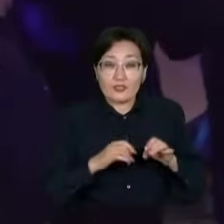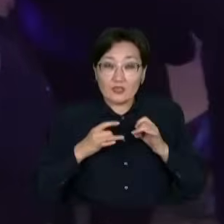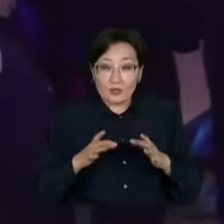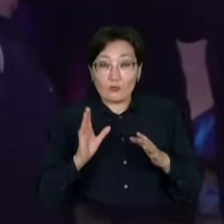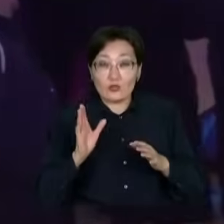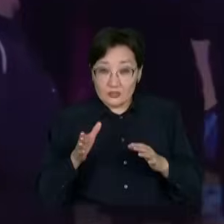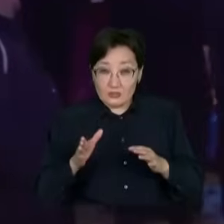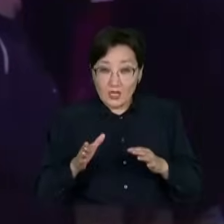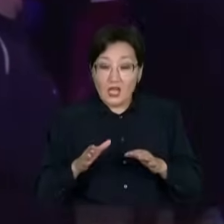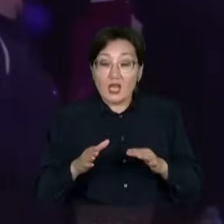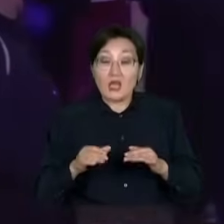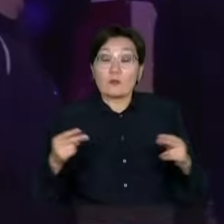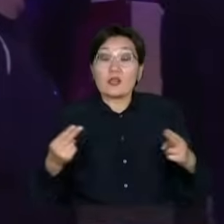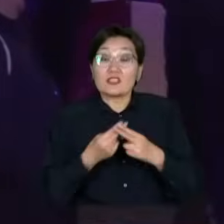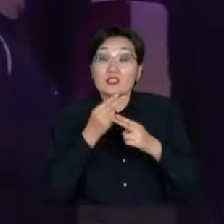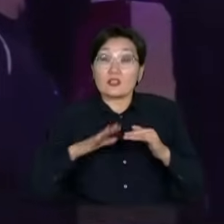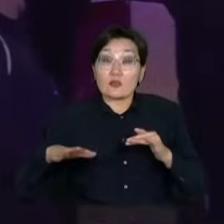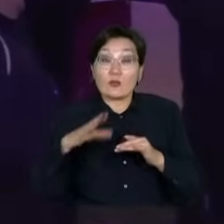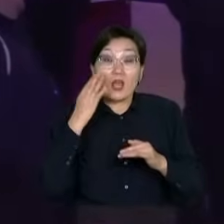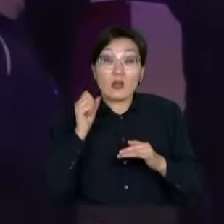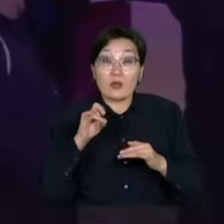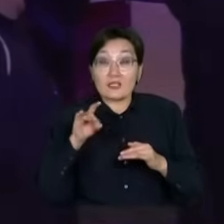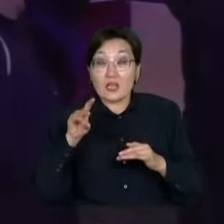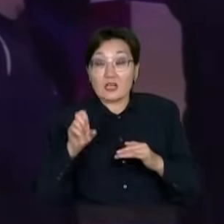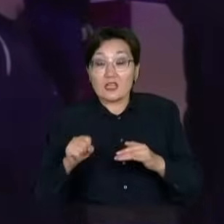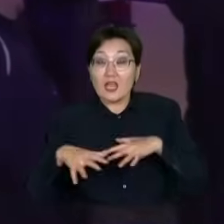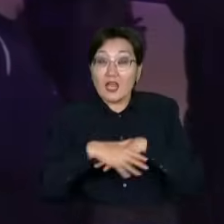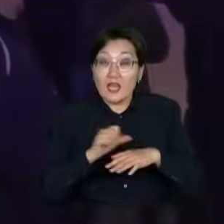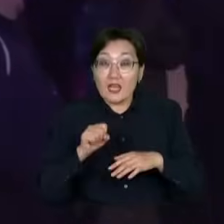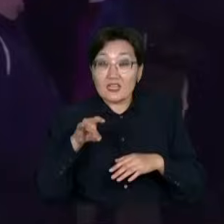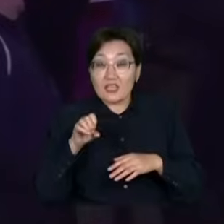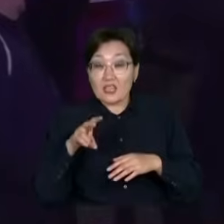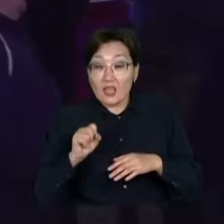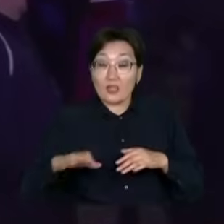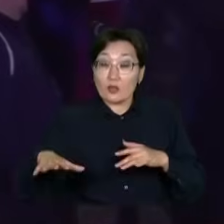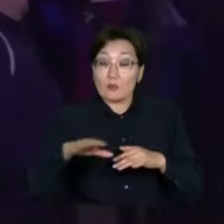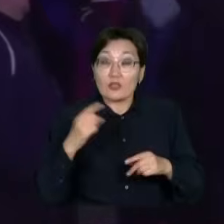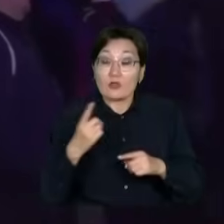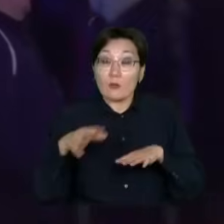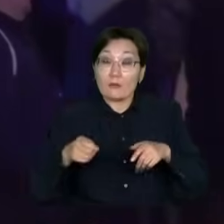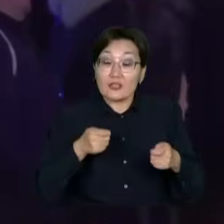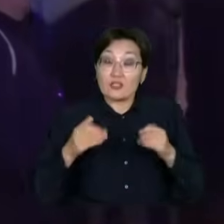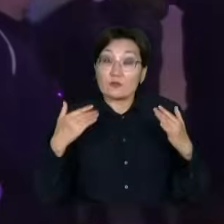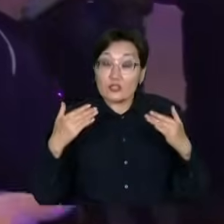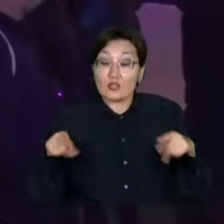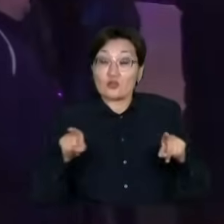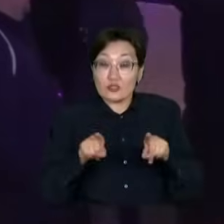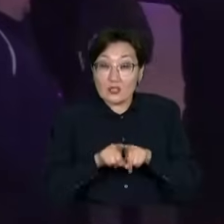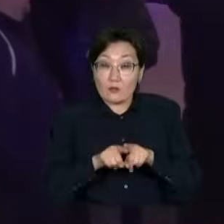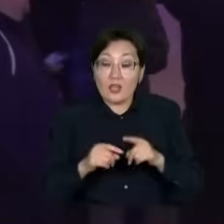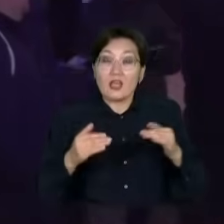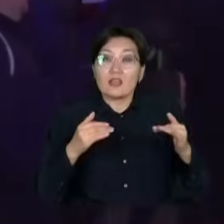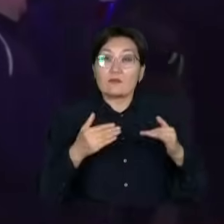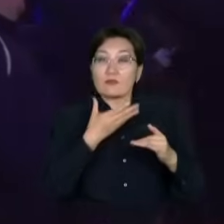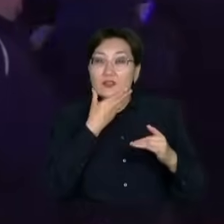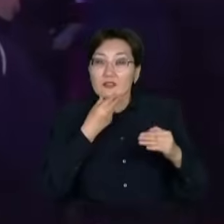жатыр. Сондай-ақ Астана алаңы, Алматы арена мен халық арена алаңдары, тұңғыш президент саябағы да осындай жарық шамдар